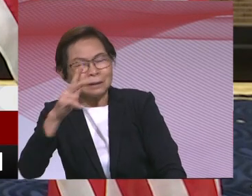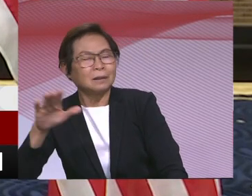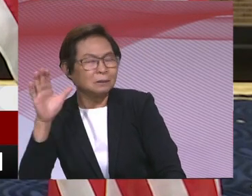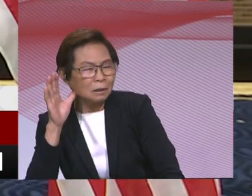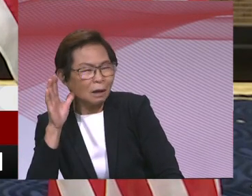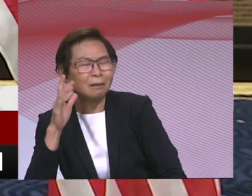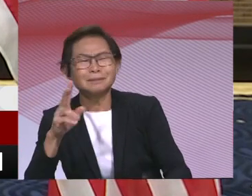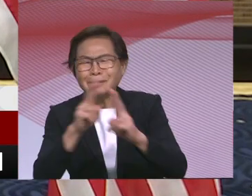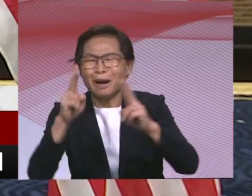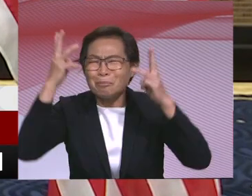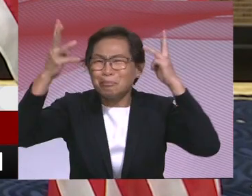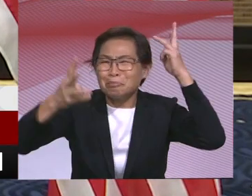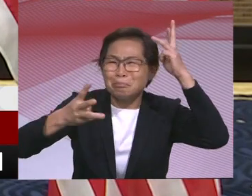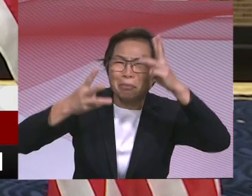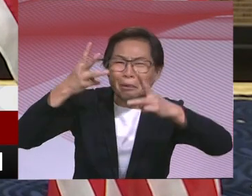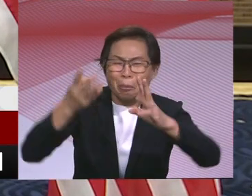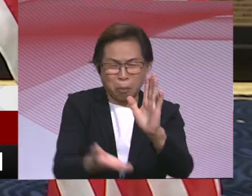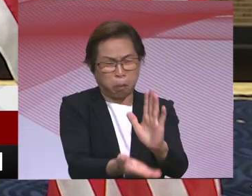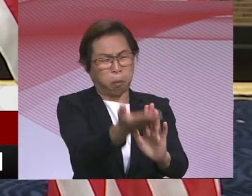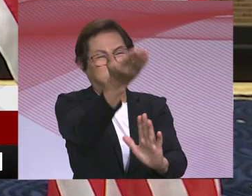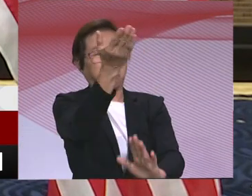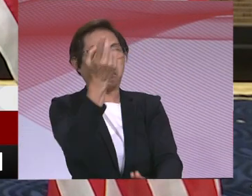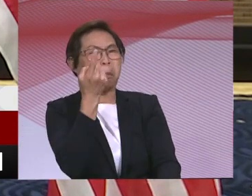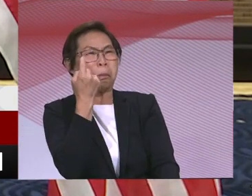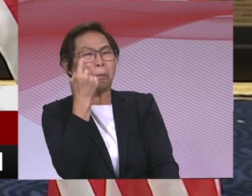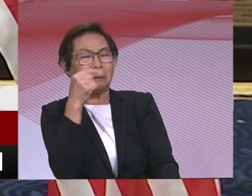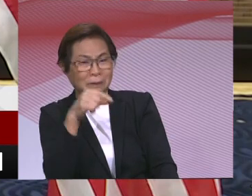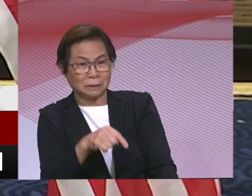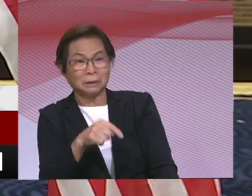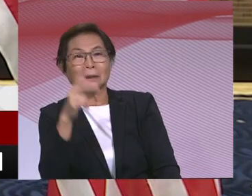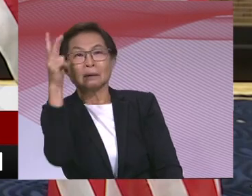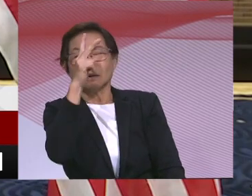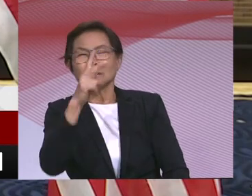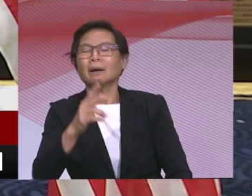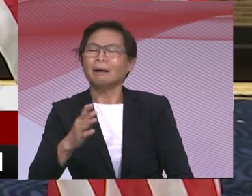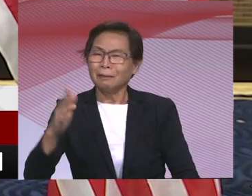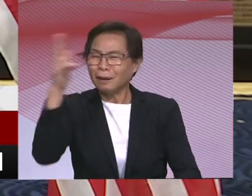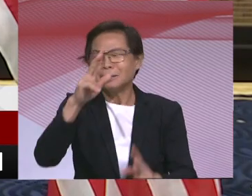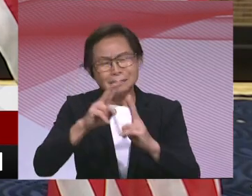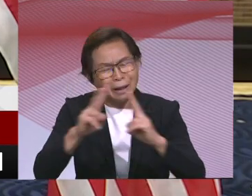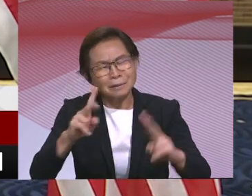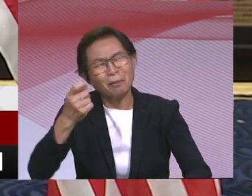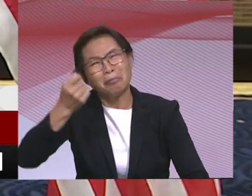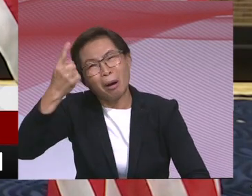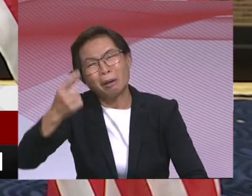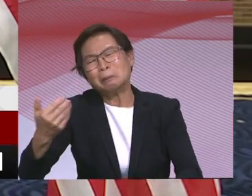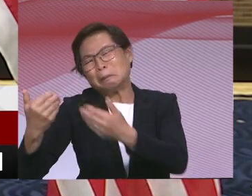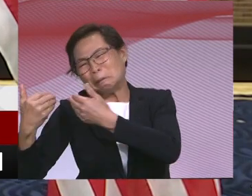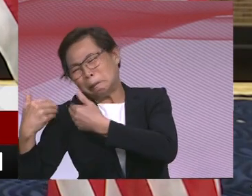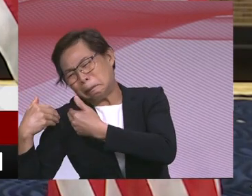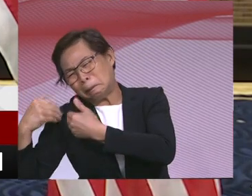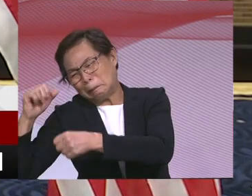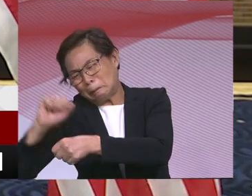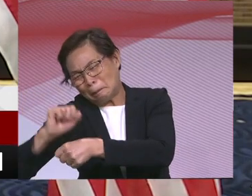perkembangan peningkatan cash kebelakangan ini di Hai kerajaan juga sangat memahami beban tugas yang